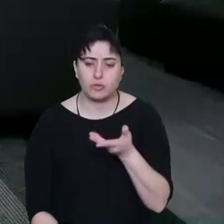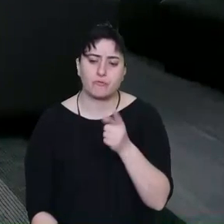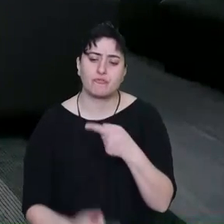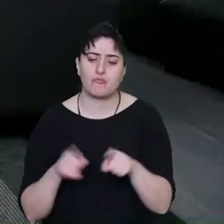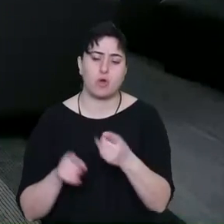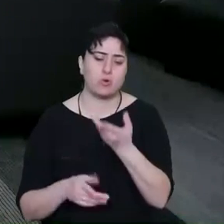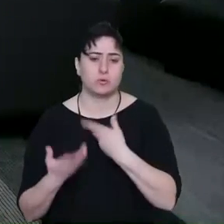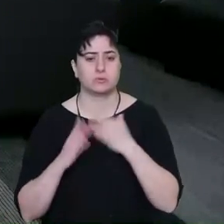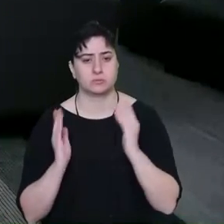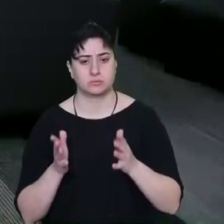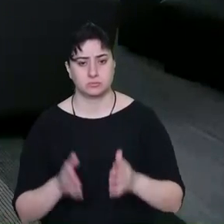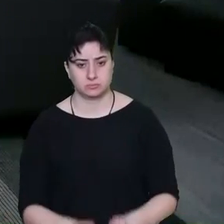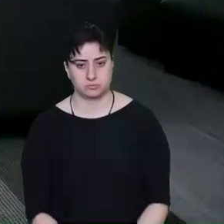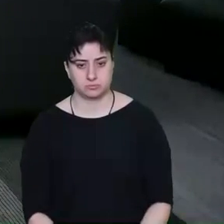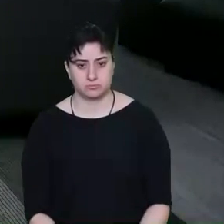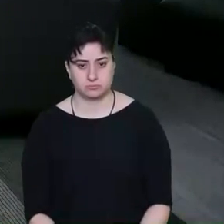ya?